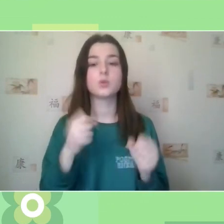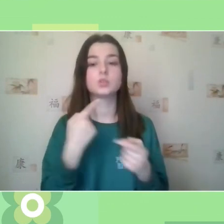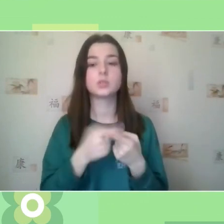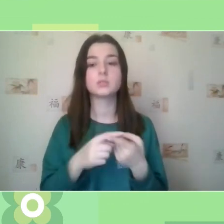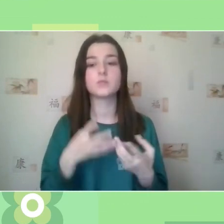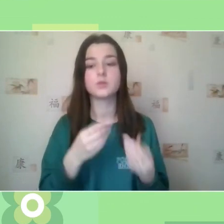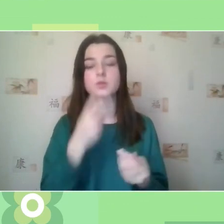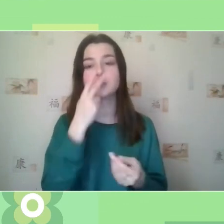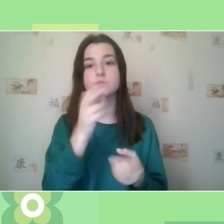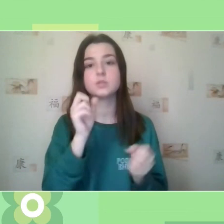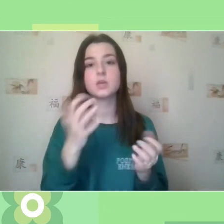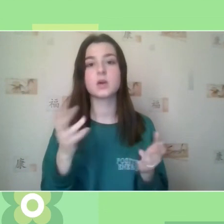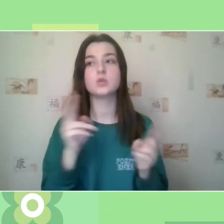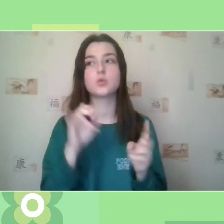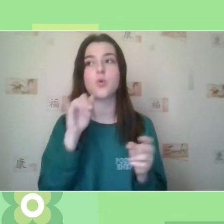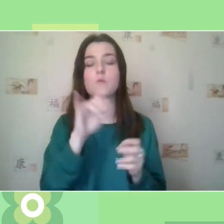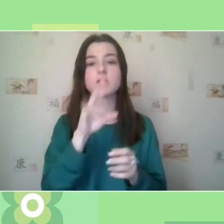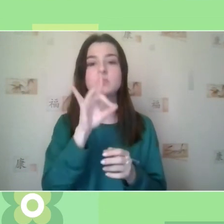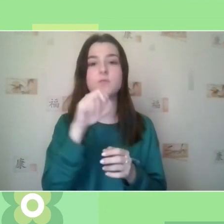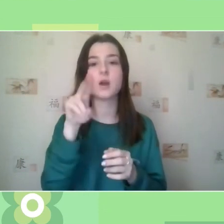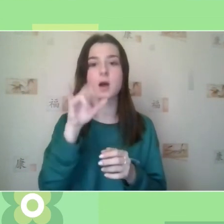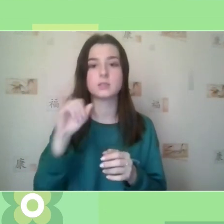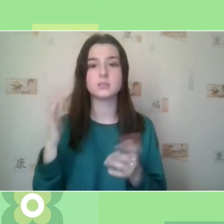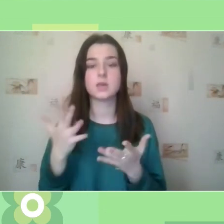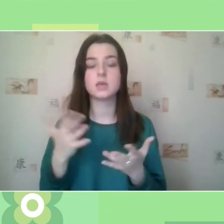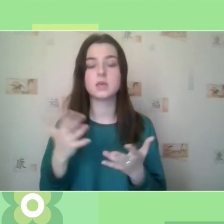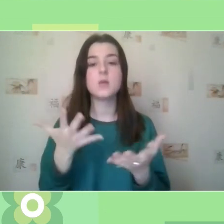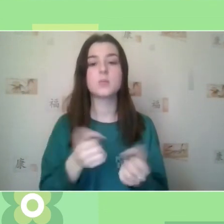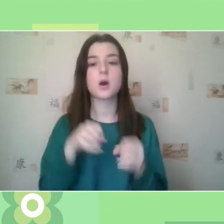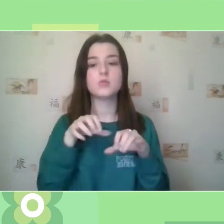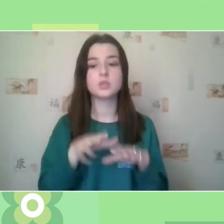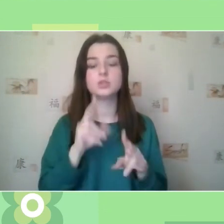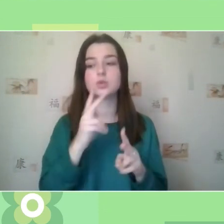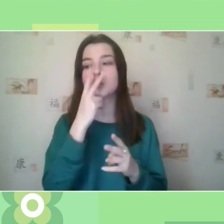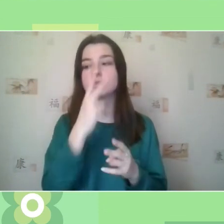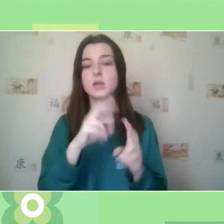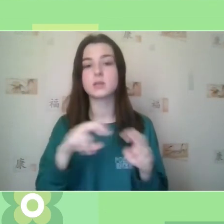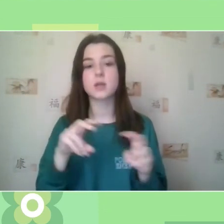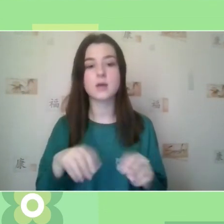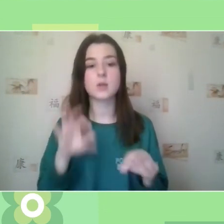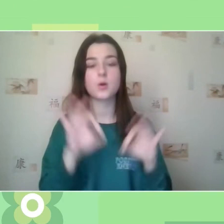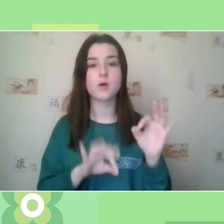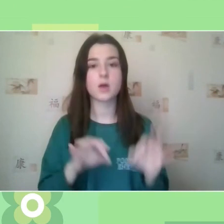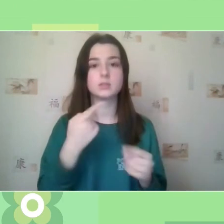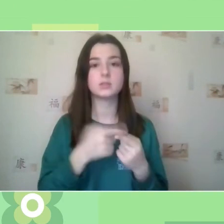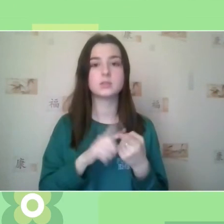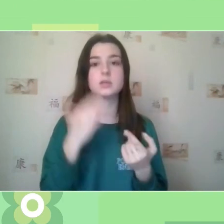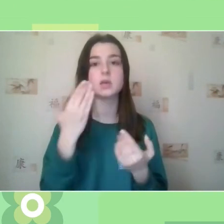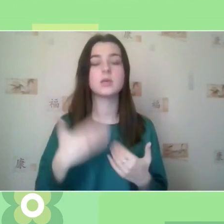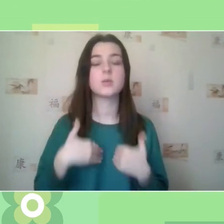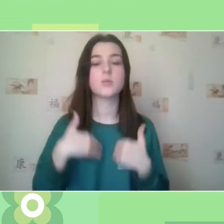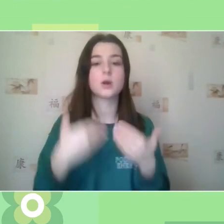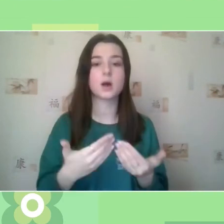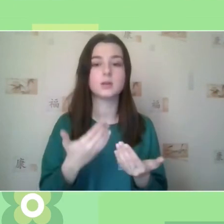в раді, яка приймає рішення про зміни положення, хто розглядає проекти і так далі. Це моя порада